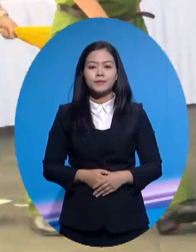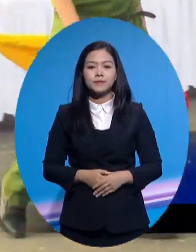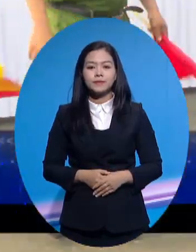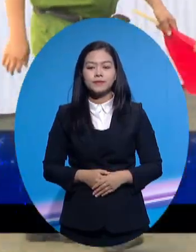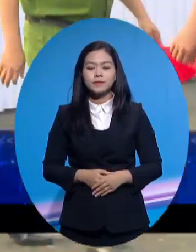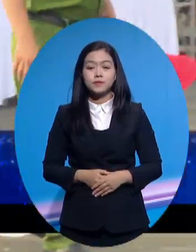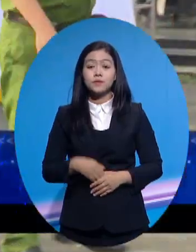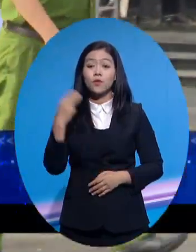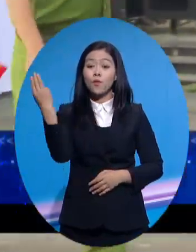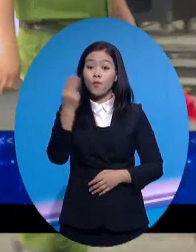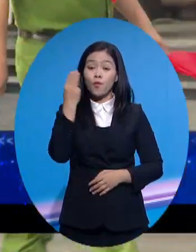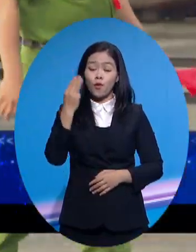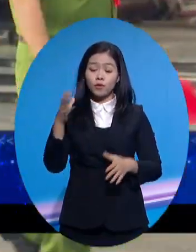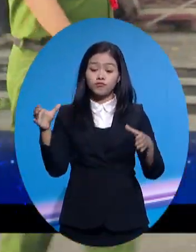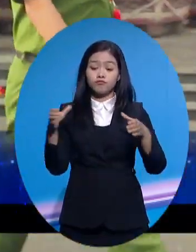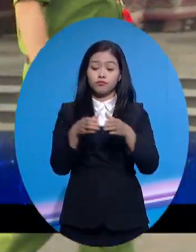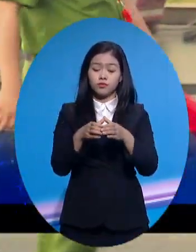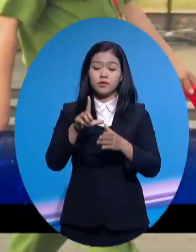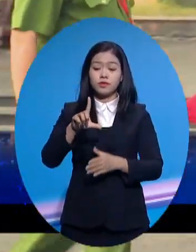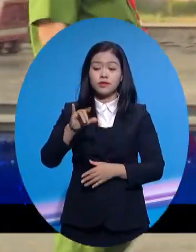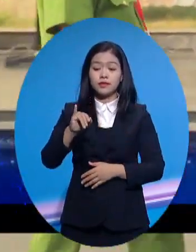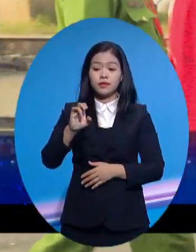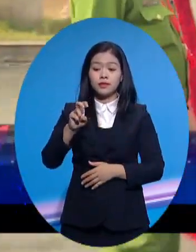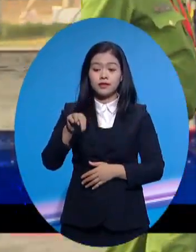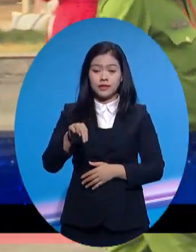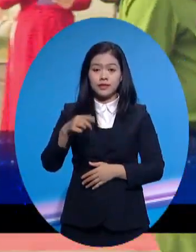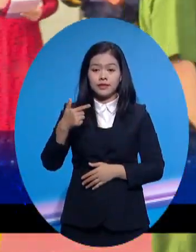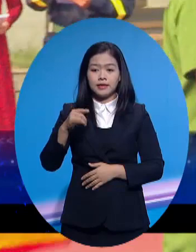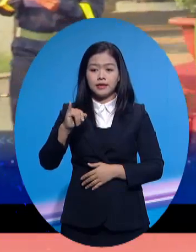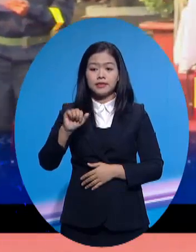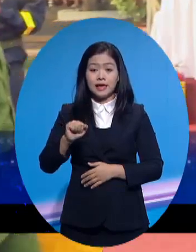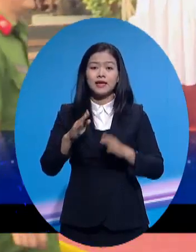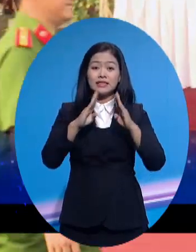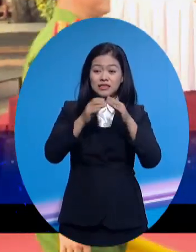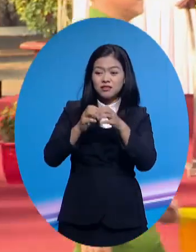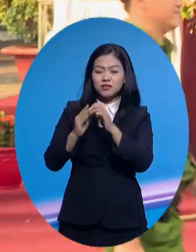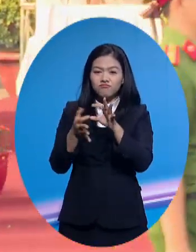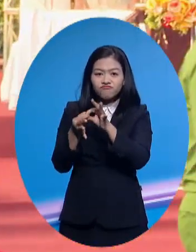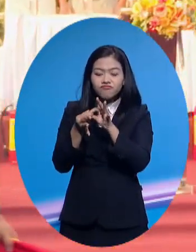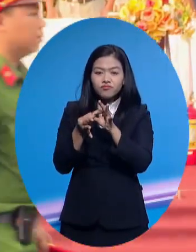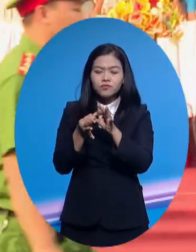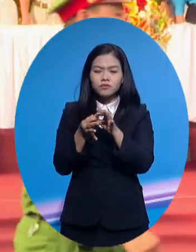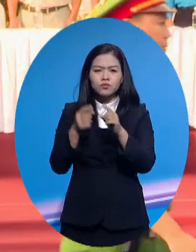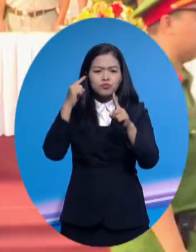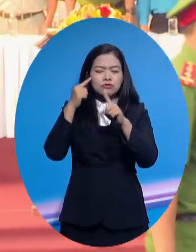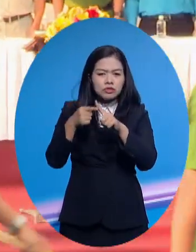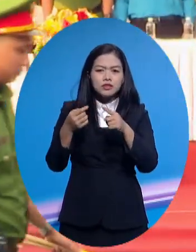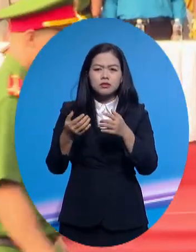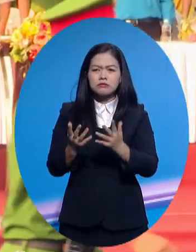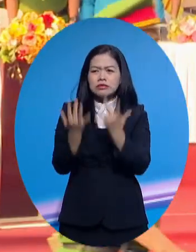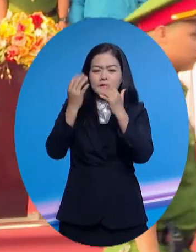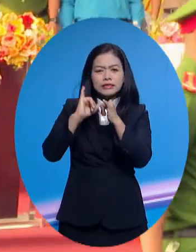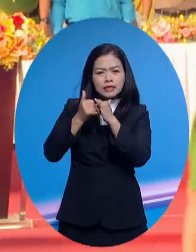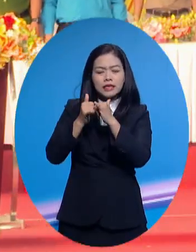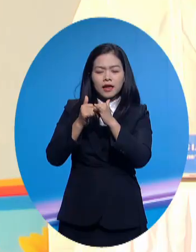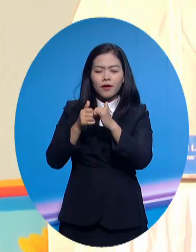Mô hình tổ liên gia an toàn phòng cháy chữa cháy đã phát huy hiệu quả trong hỗ trợ cứu người và chữa cháy các vụ cháy xảy ra trên địa bàn quận 10. Điển